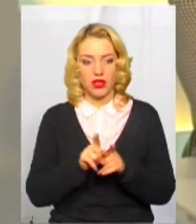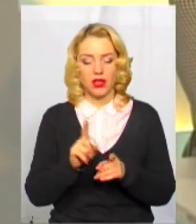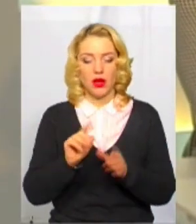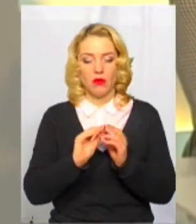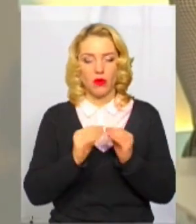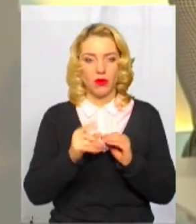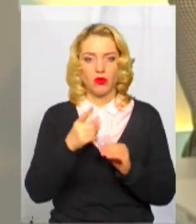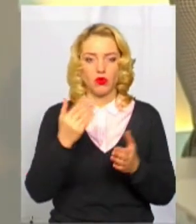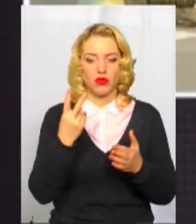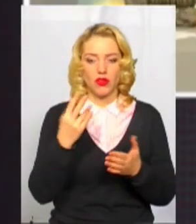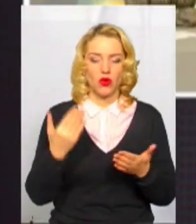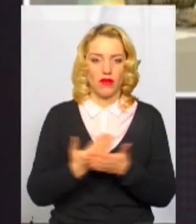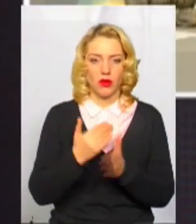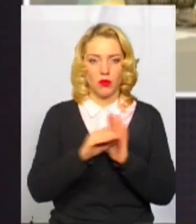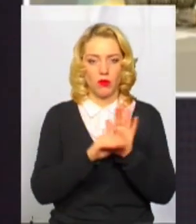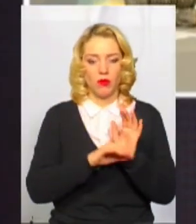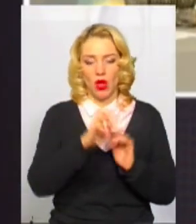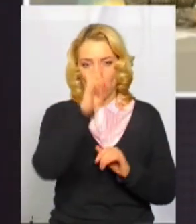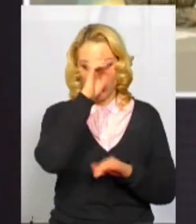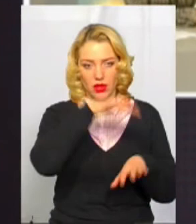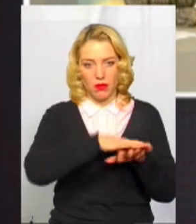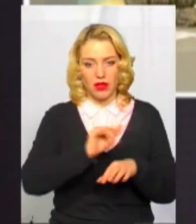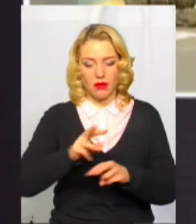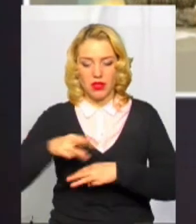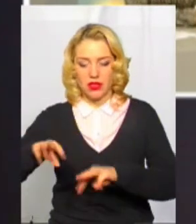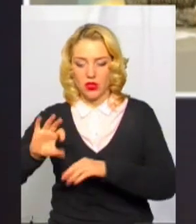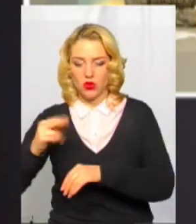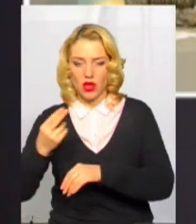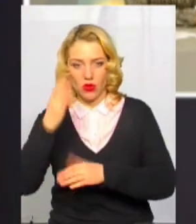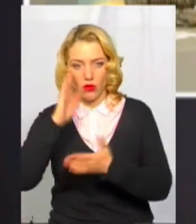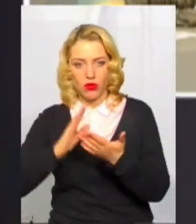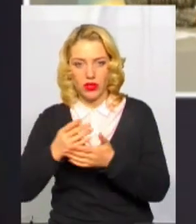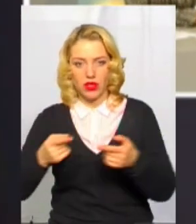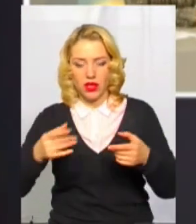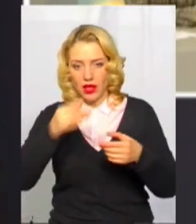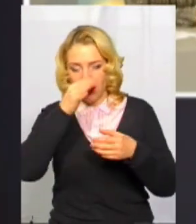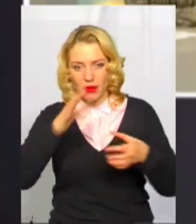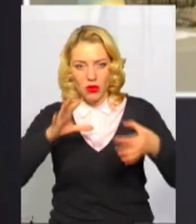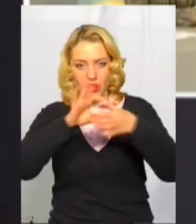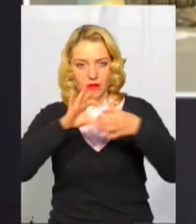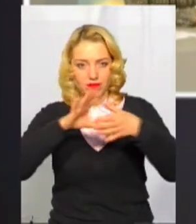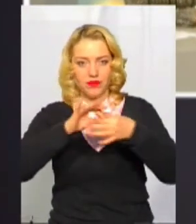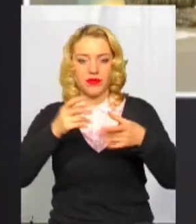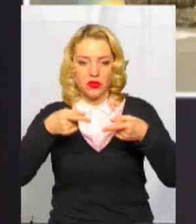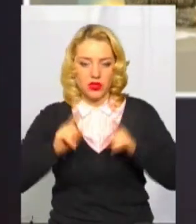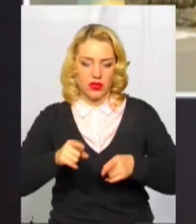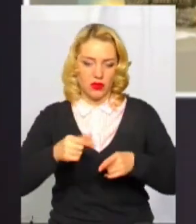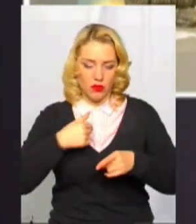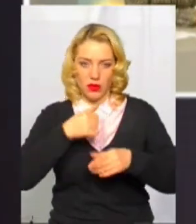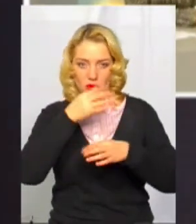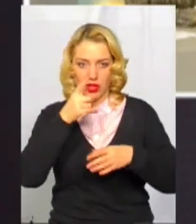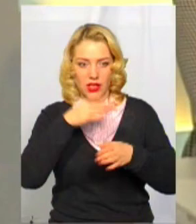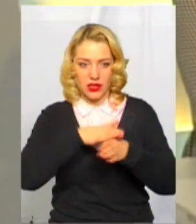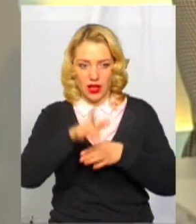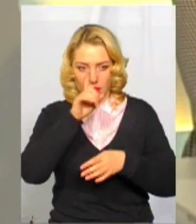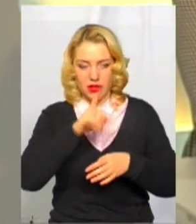нових програми Ощадбанка і Міністерства соціальної політики не зовсім було состиковано, і ми дійсно цілий місяць, ну, повірте, ви